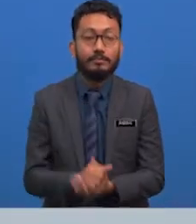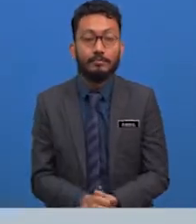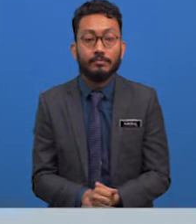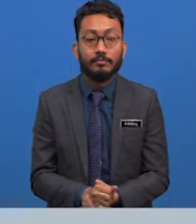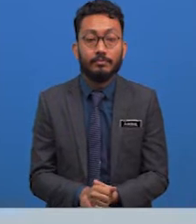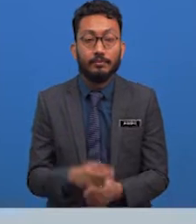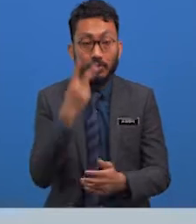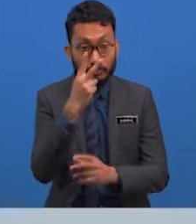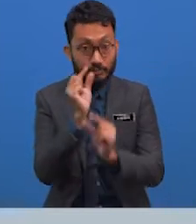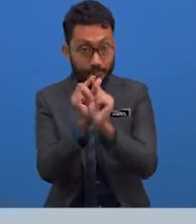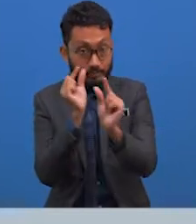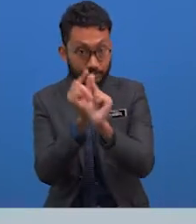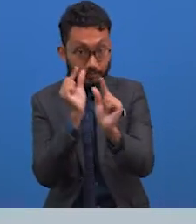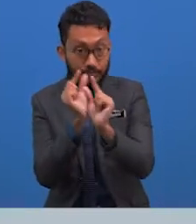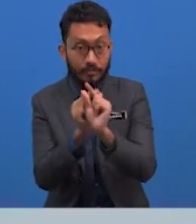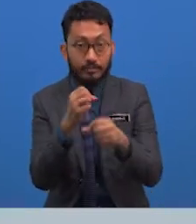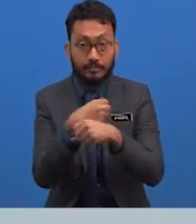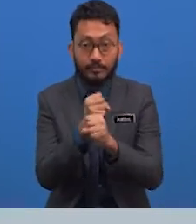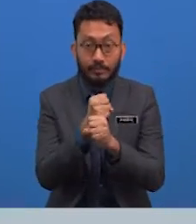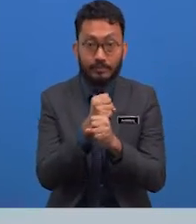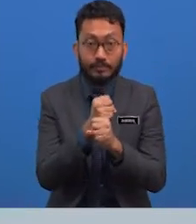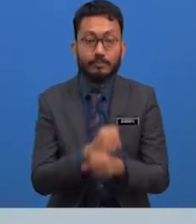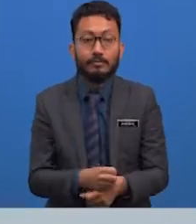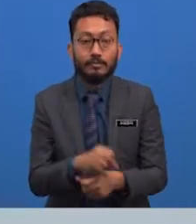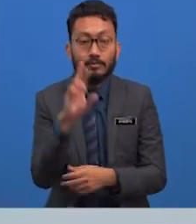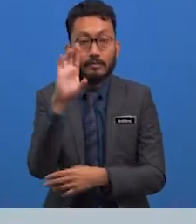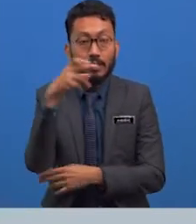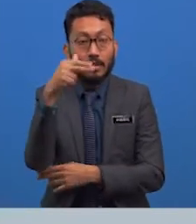Perhatikan garis-garis yang membentuk rehal ini.